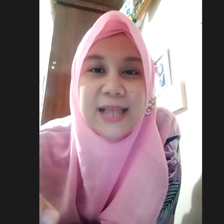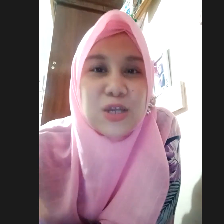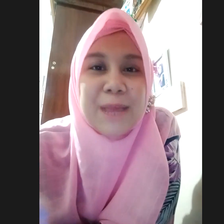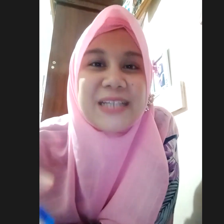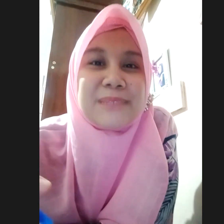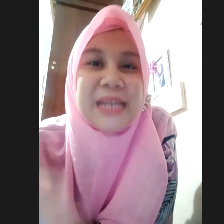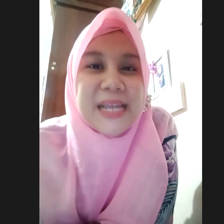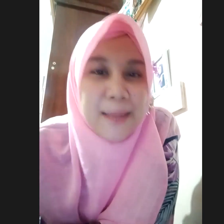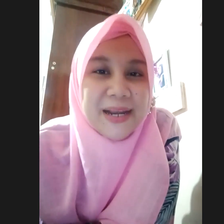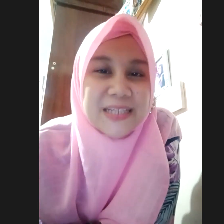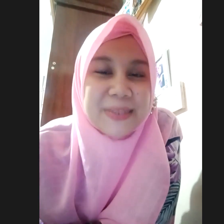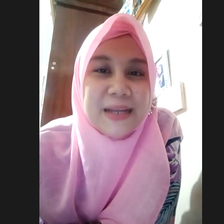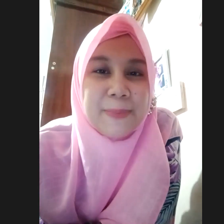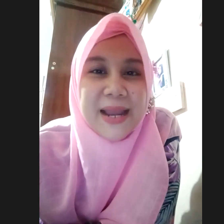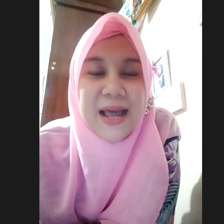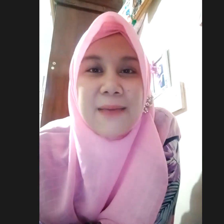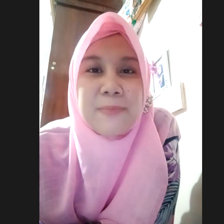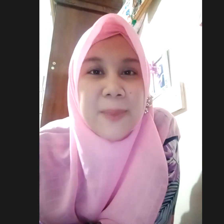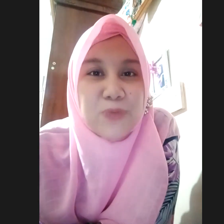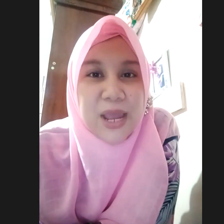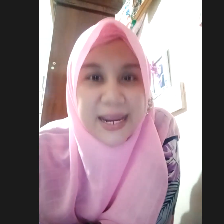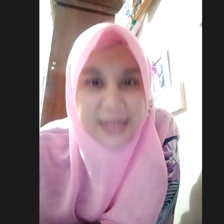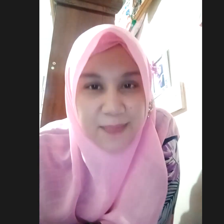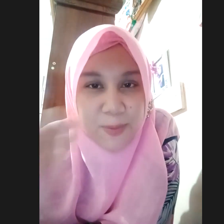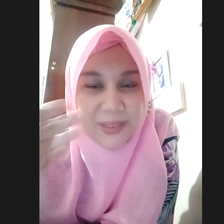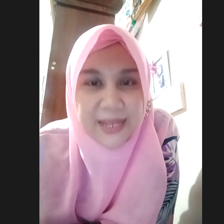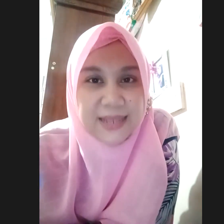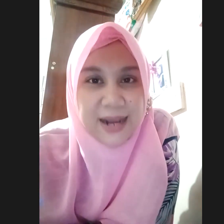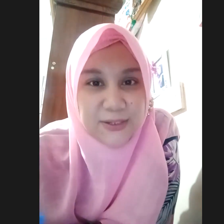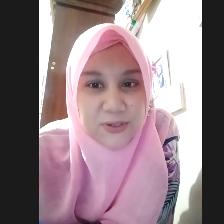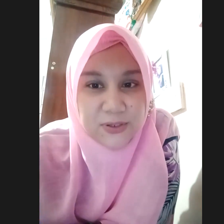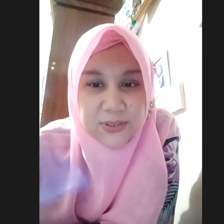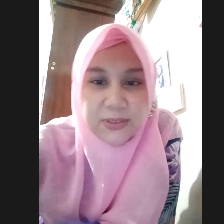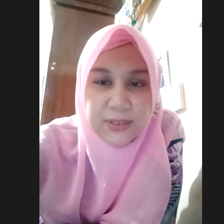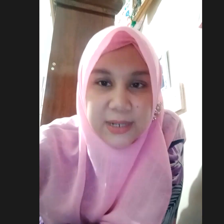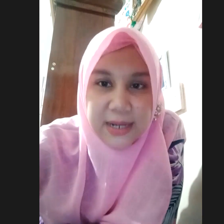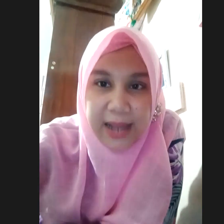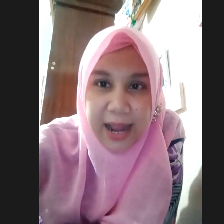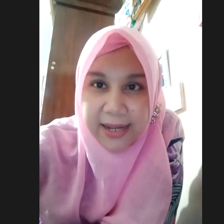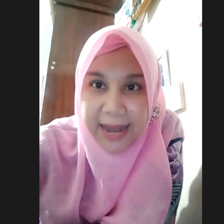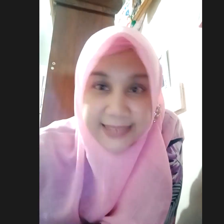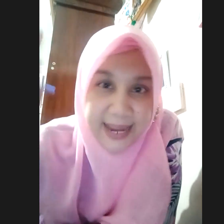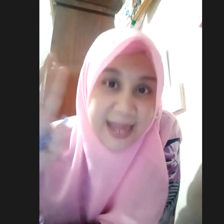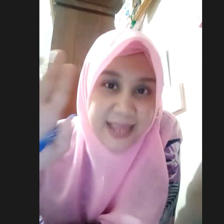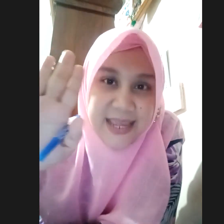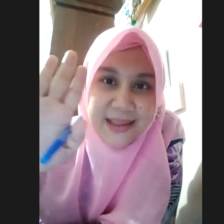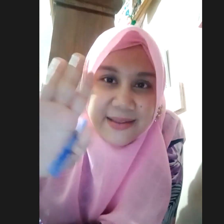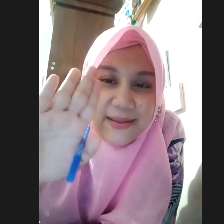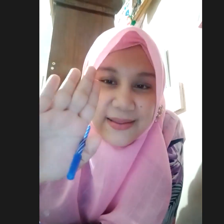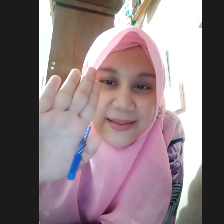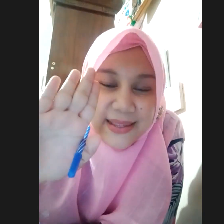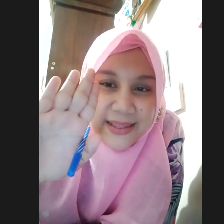bertanya langsung, kami beri lempar kesempatan kepada Bapak Ibu yang lainnya yang mau bertanya langsung. Ada yang raise hand lagi?